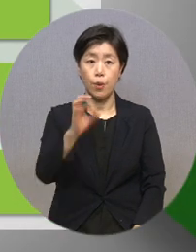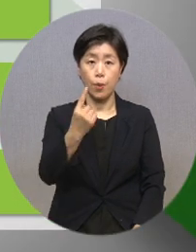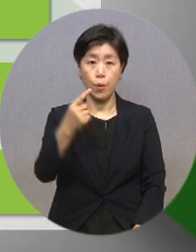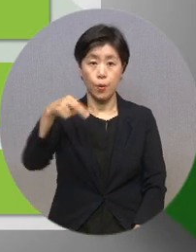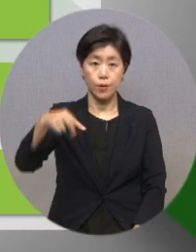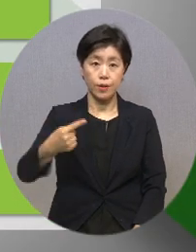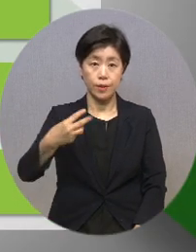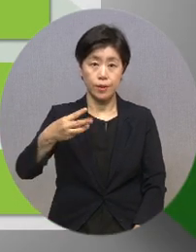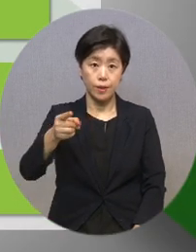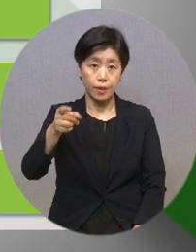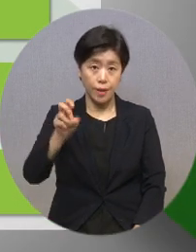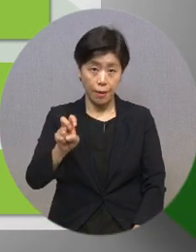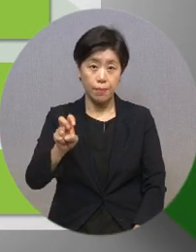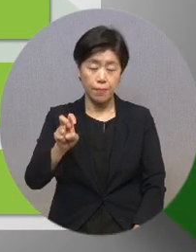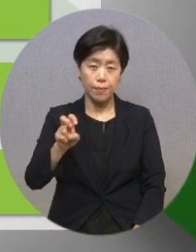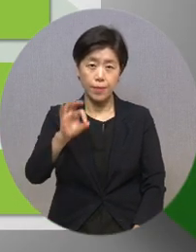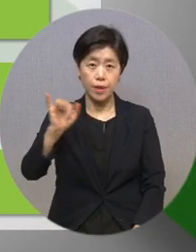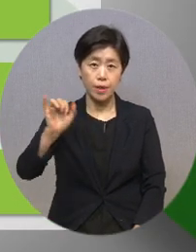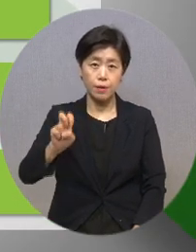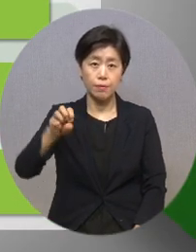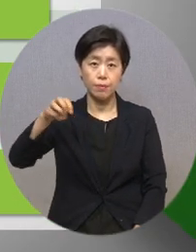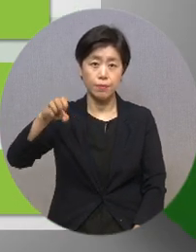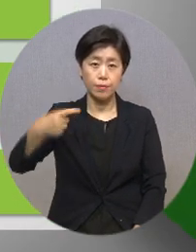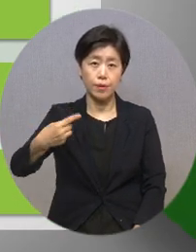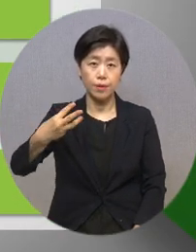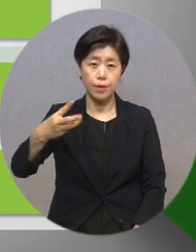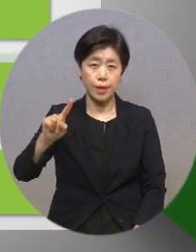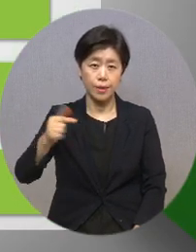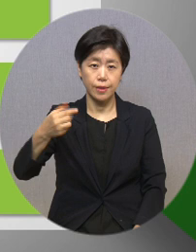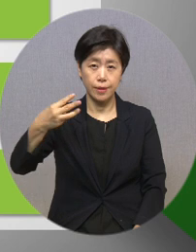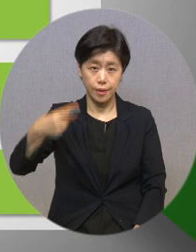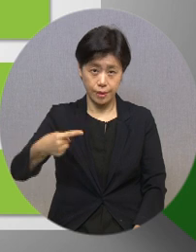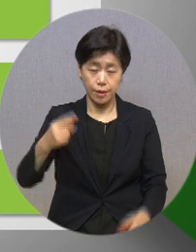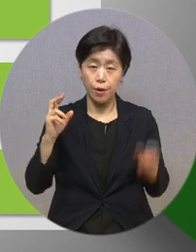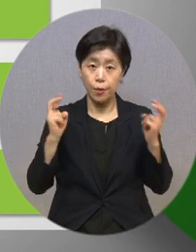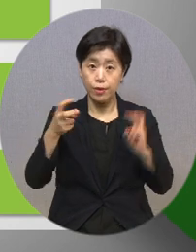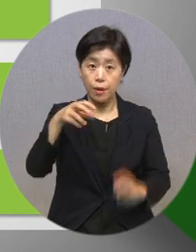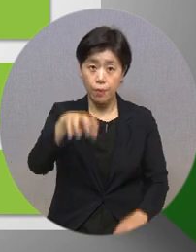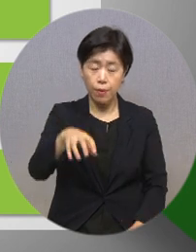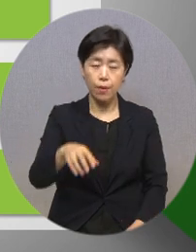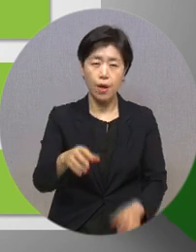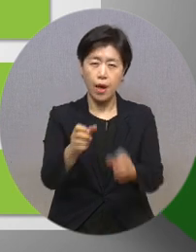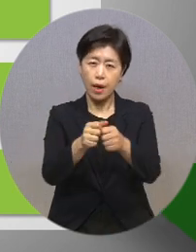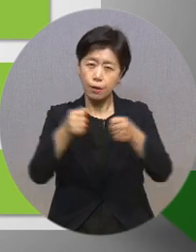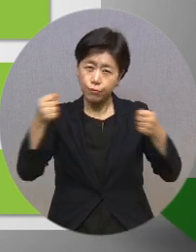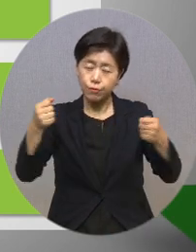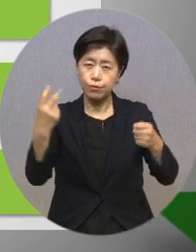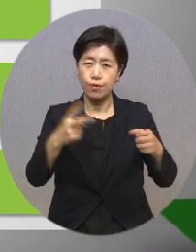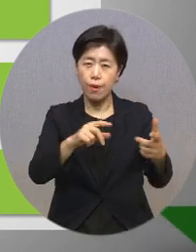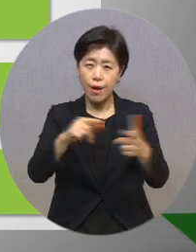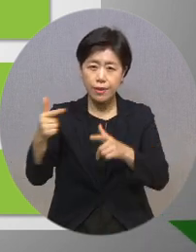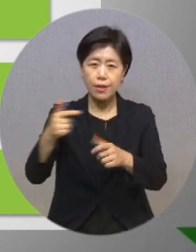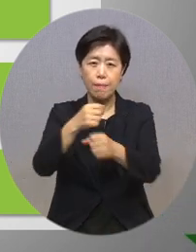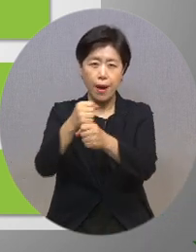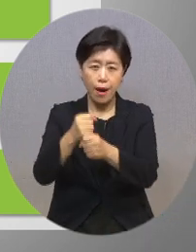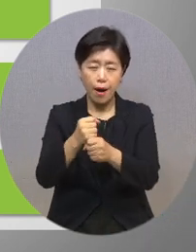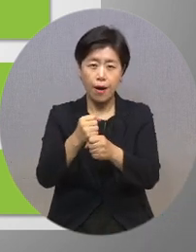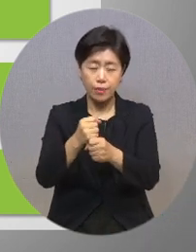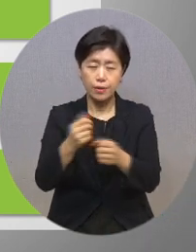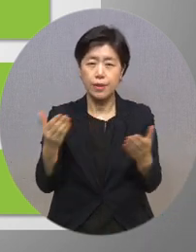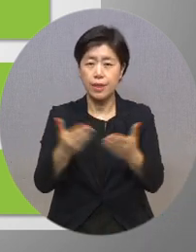오스템 임플란트 주식회사에서 가구 및 기타 제조 분야 단순 종사원을 모집합니다. 접수 마감일은